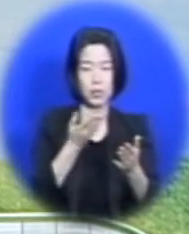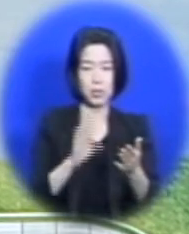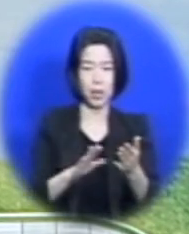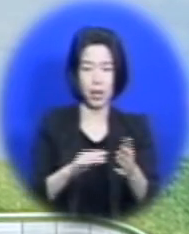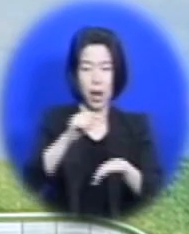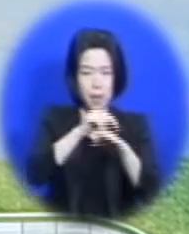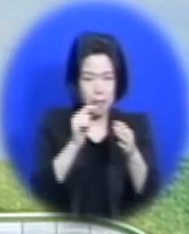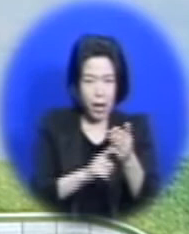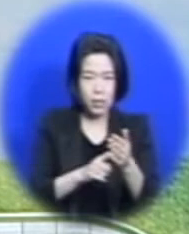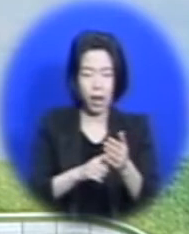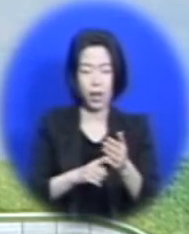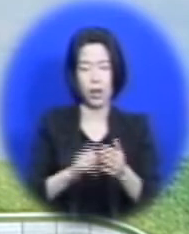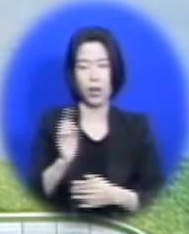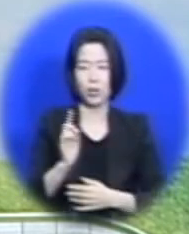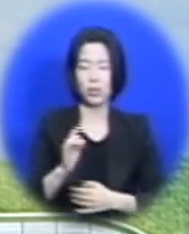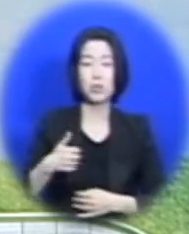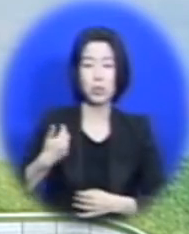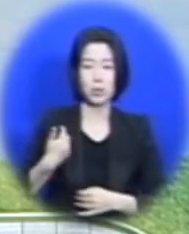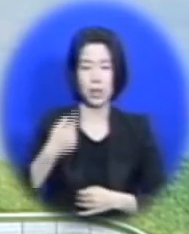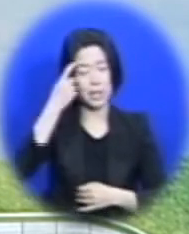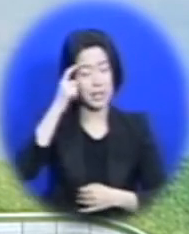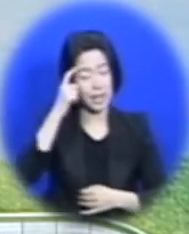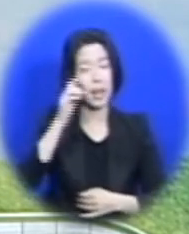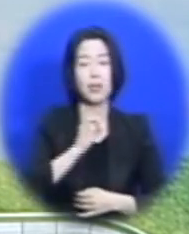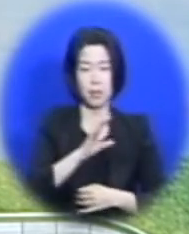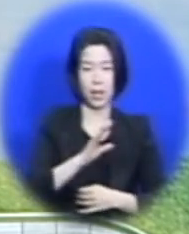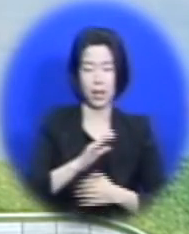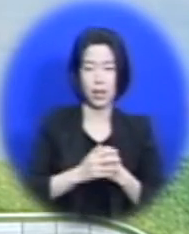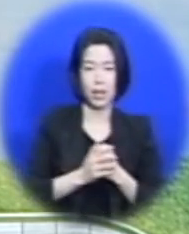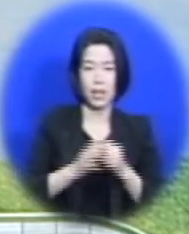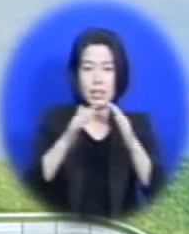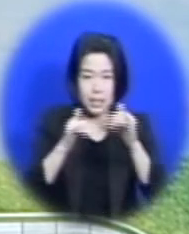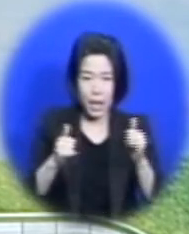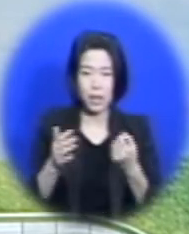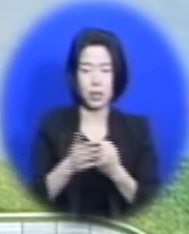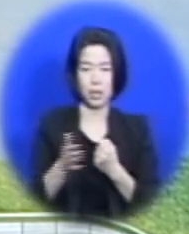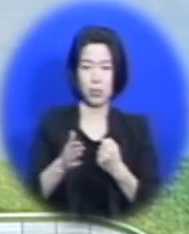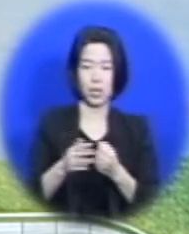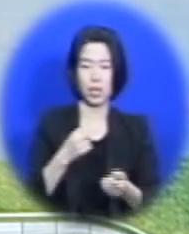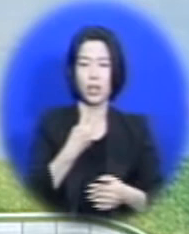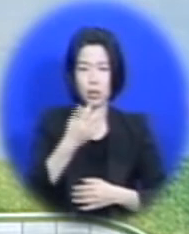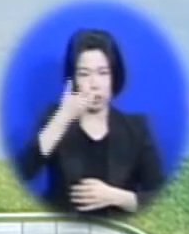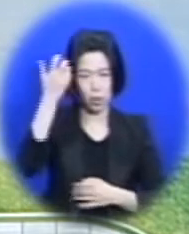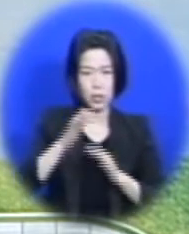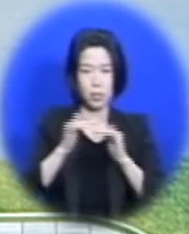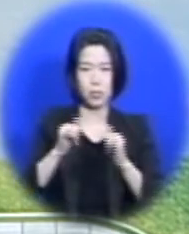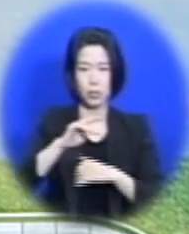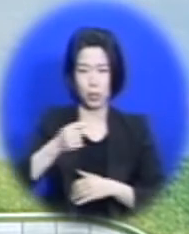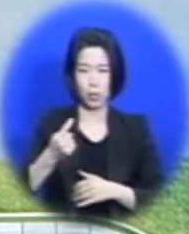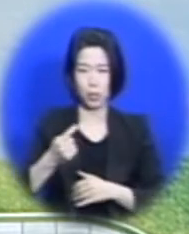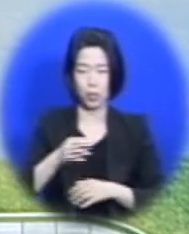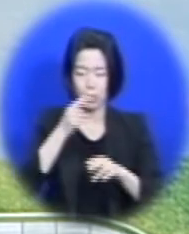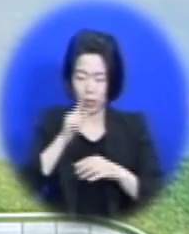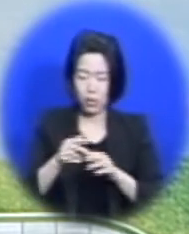심정이 어땠을지에 대해서는 우리는 그저 추측만 할 뿐이지만 사람인 까닭에 요셉도 틀림없이